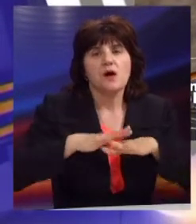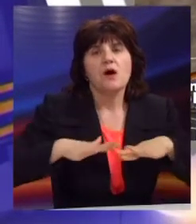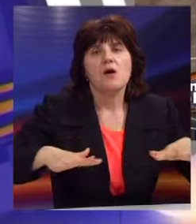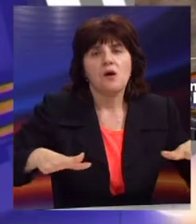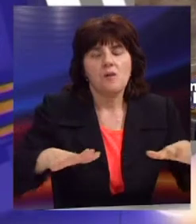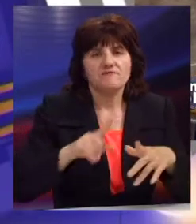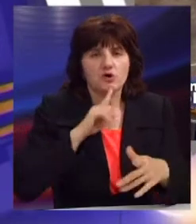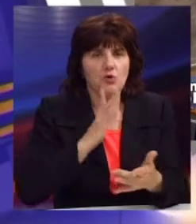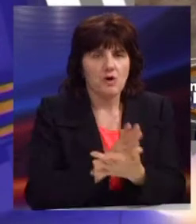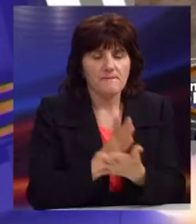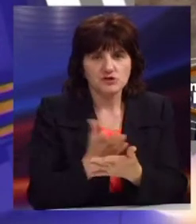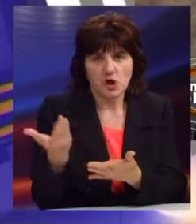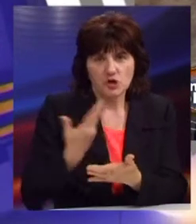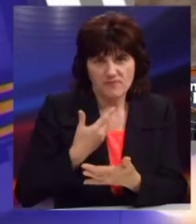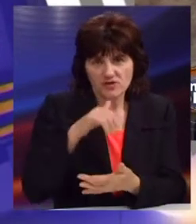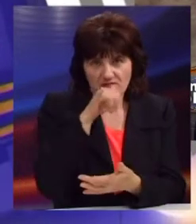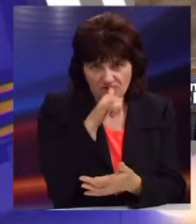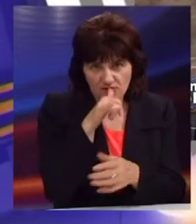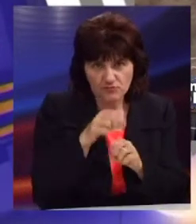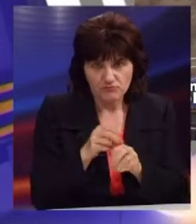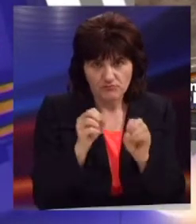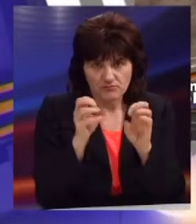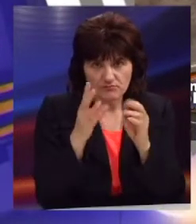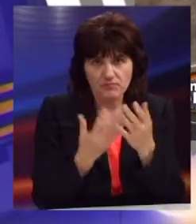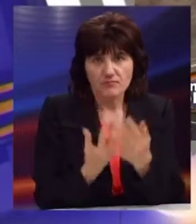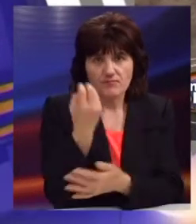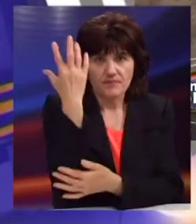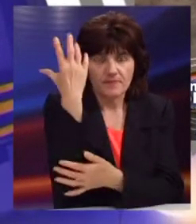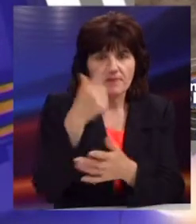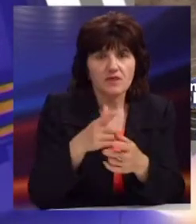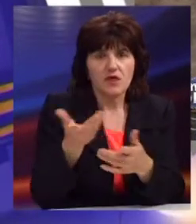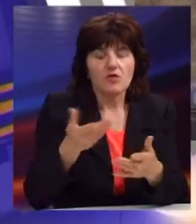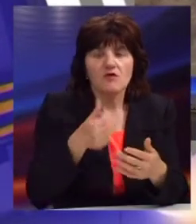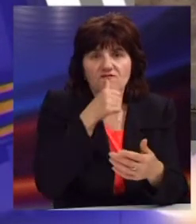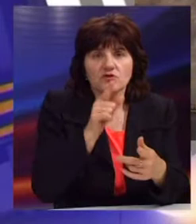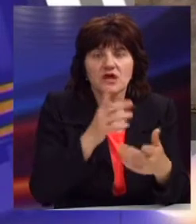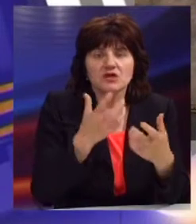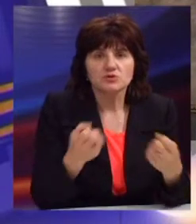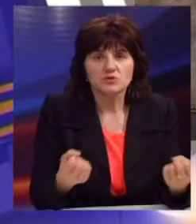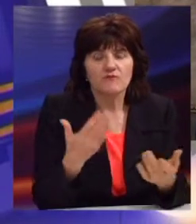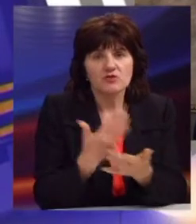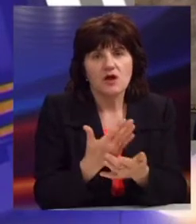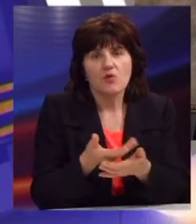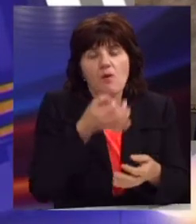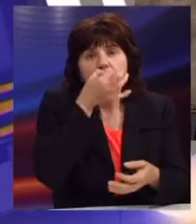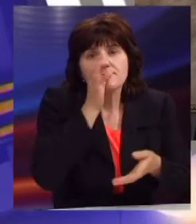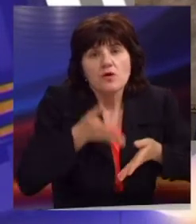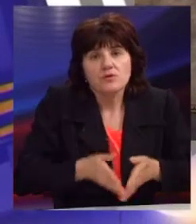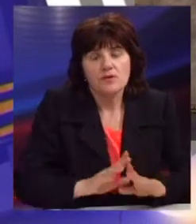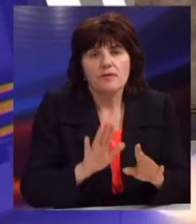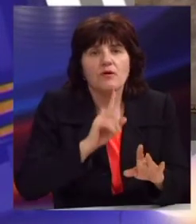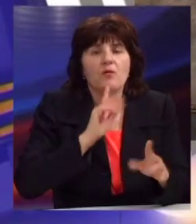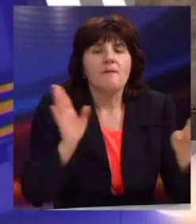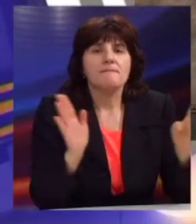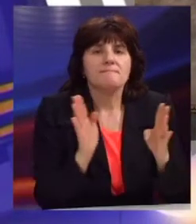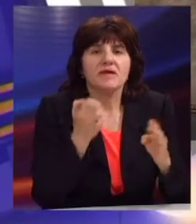zemljišta koje će se navodnjavati. Na taj način ćemo naravno povećati i prinose i omogućiti naročito malim farmerima, malim